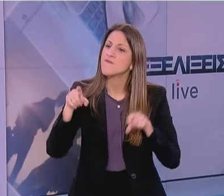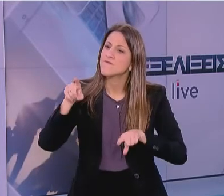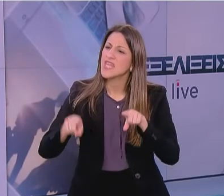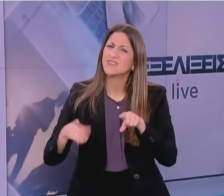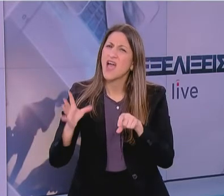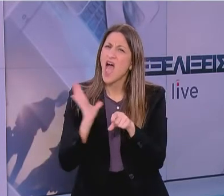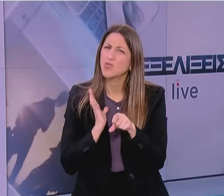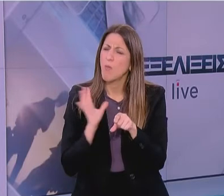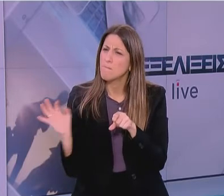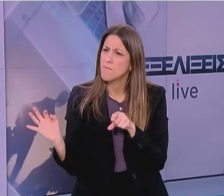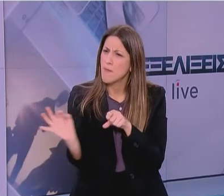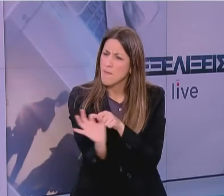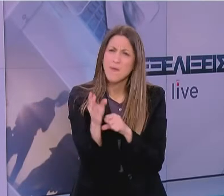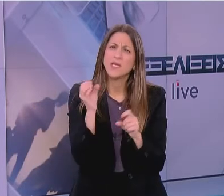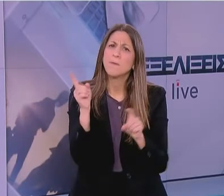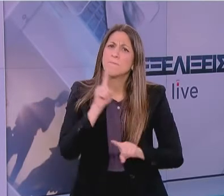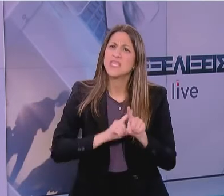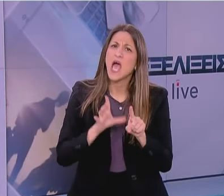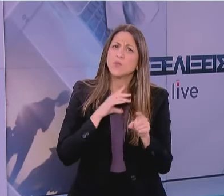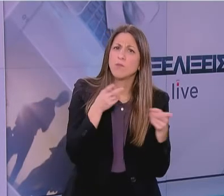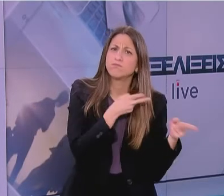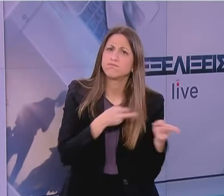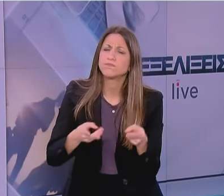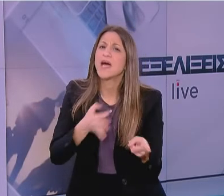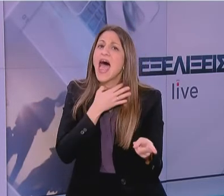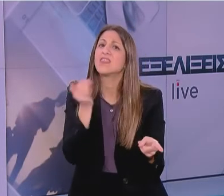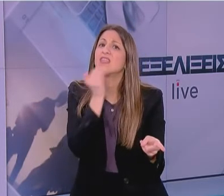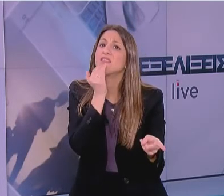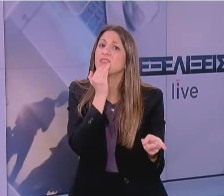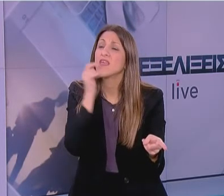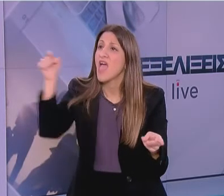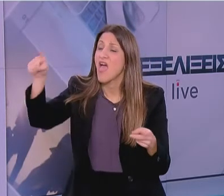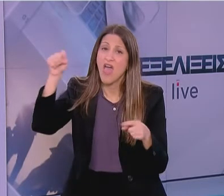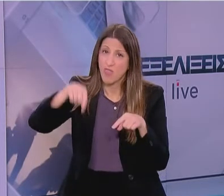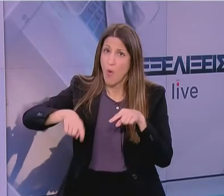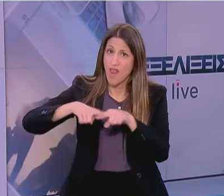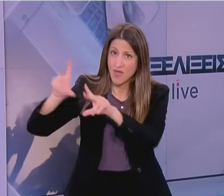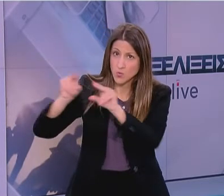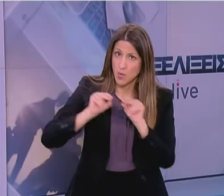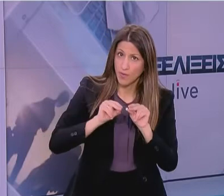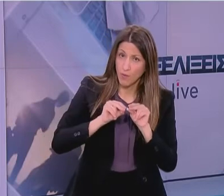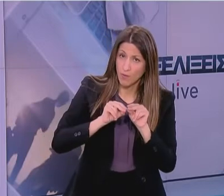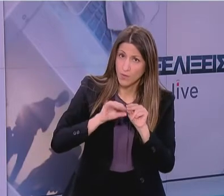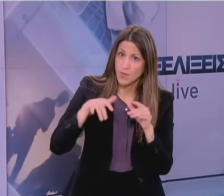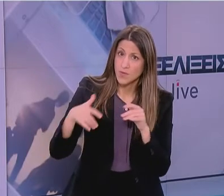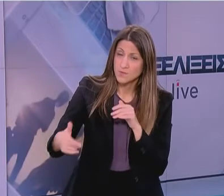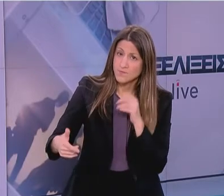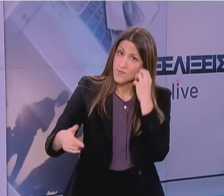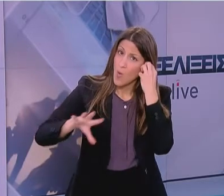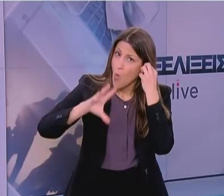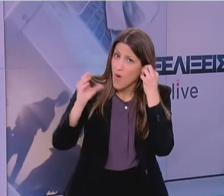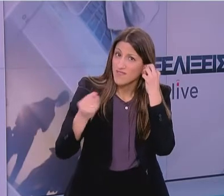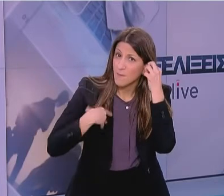των κρουσμάτων και των νοσηλείων στις ΜΕΘ, που καταγράφονται σε όλες τις άλλες χώρες, με αποτέλεσμα η καμπύλη της επιδημίας να μην οδηγεί σε